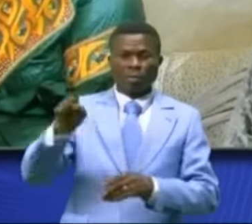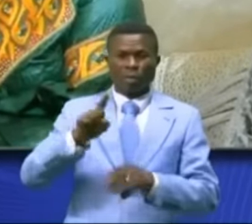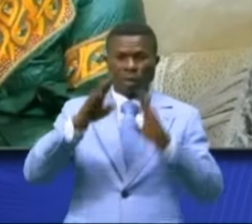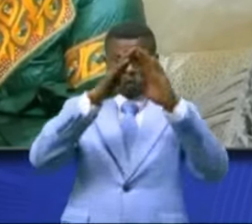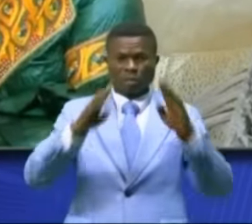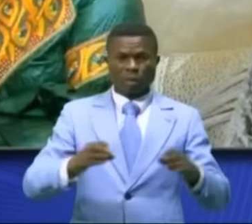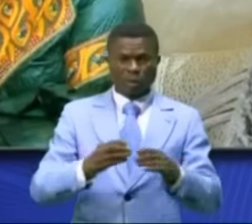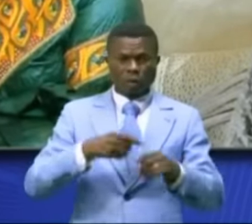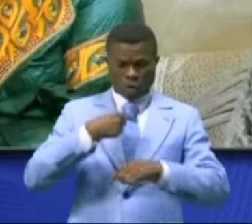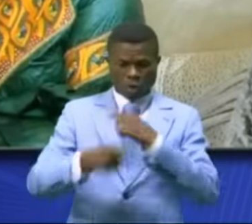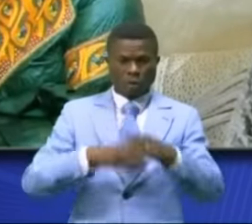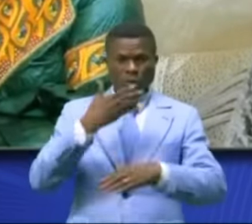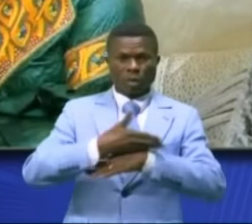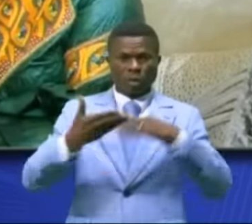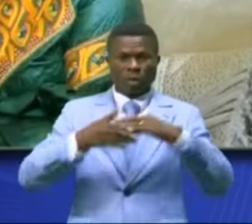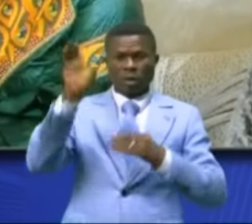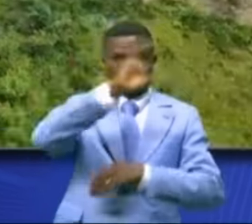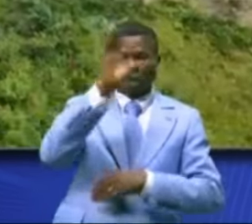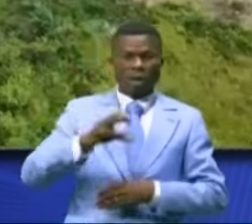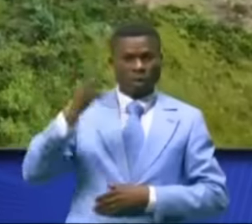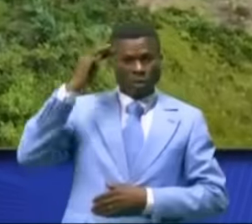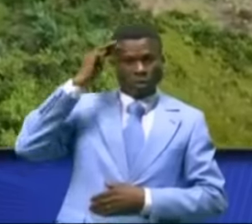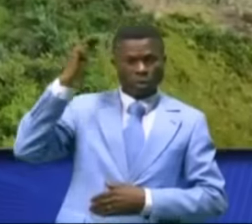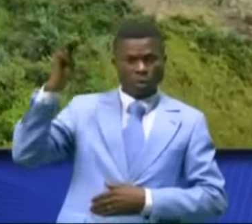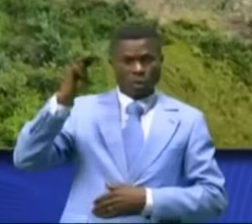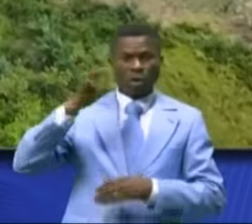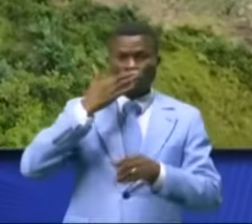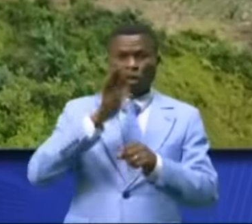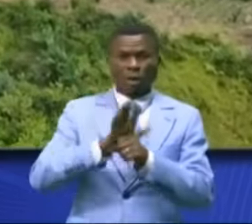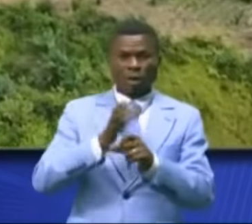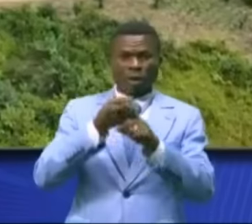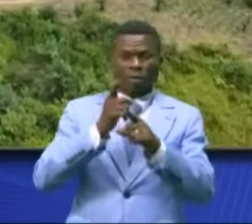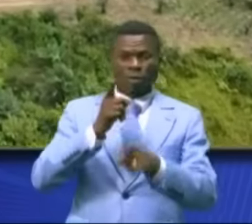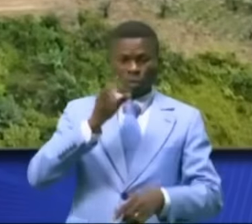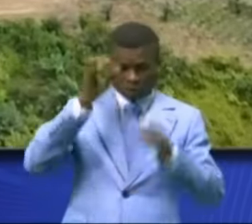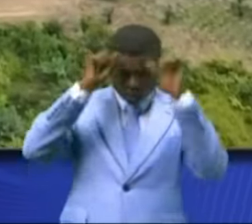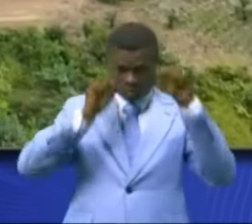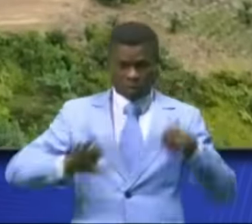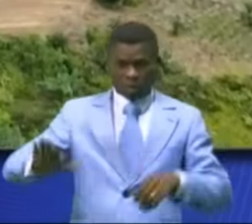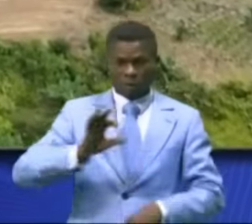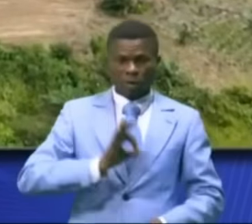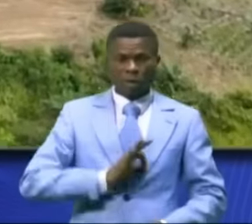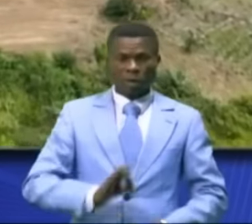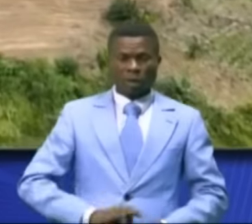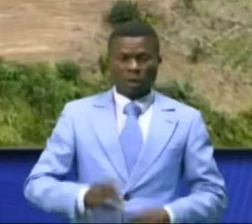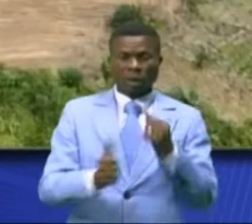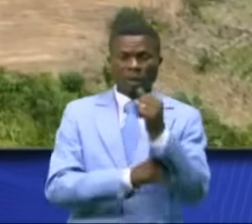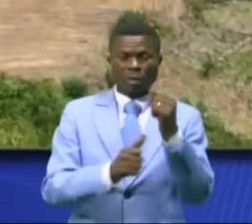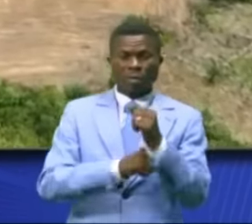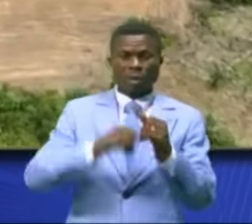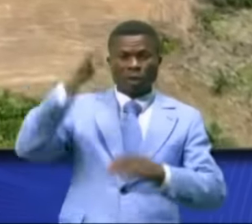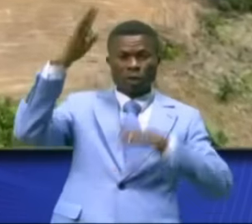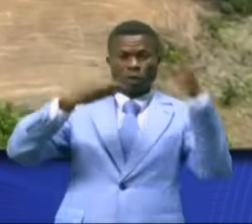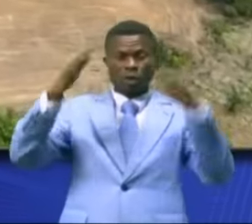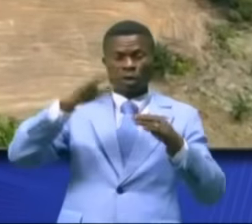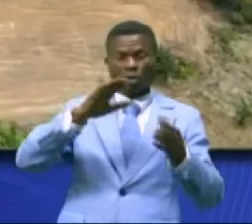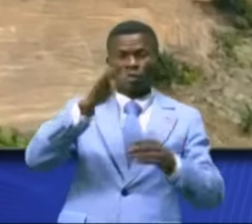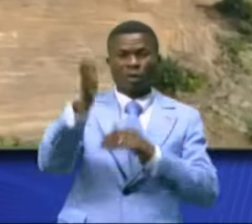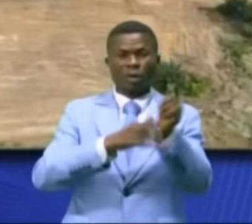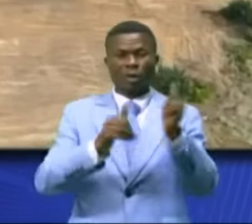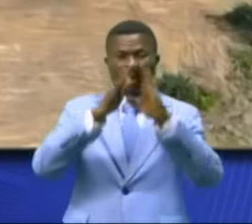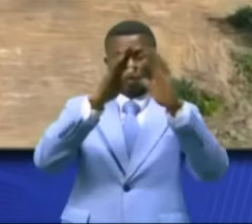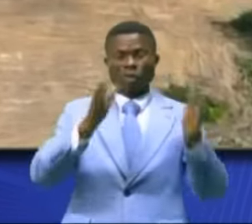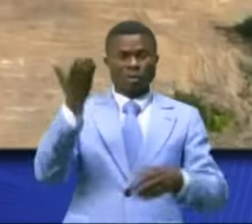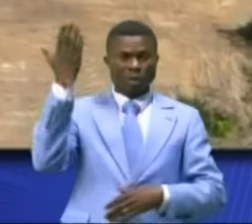pleine construction dans la commune de Mongafula, une promesse du chef de l'État congolais aux sinistrés des inondations de ce coin